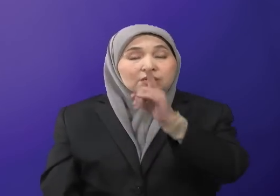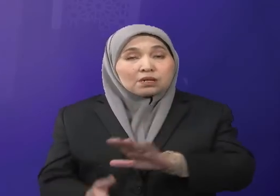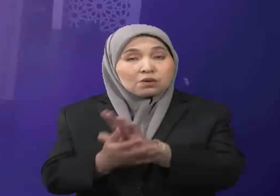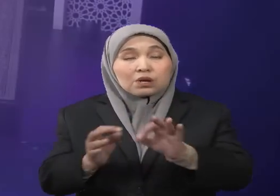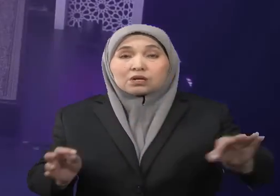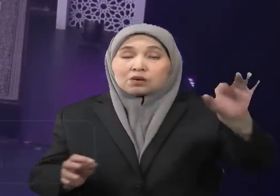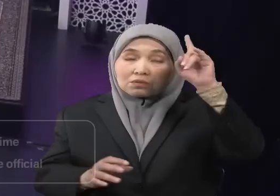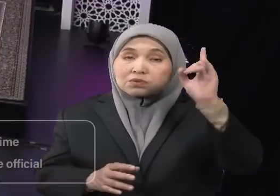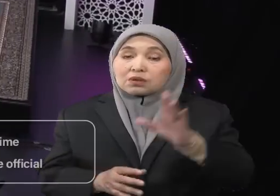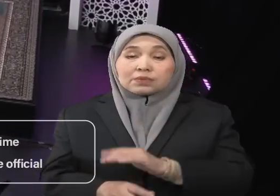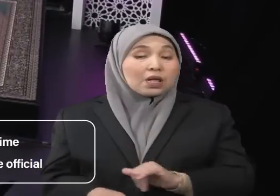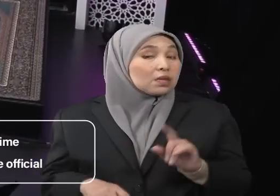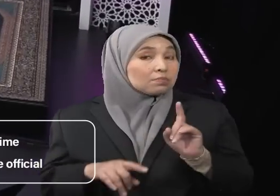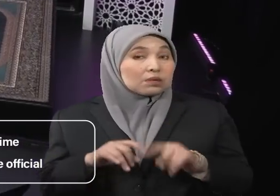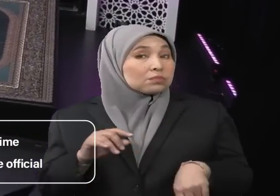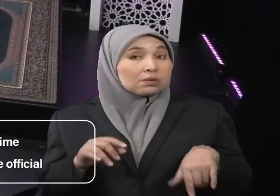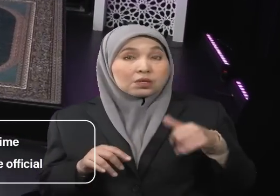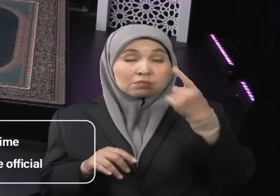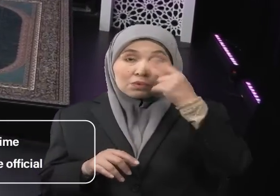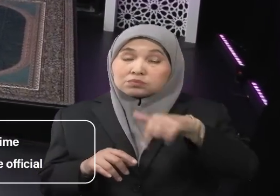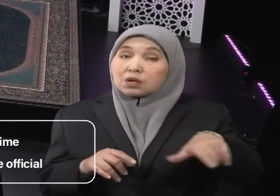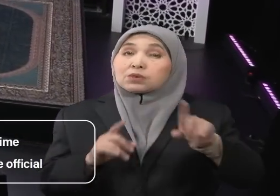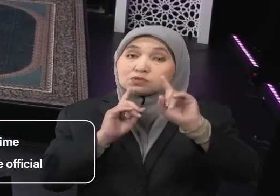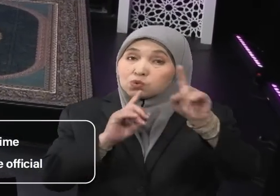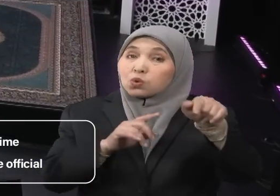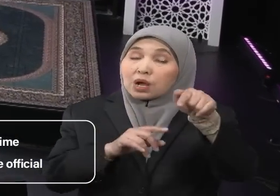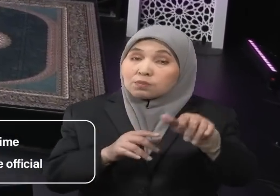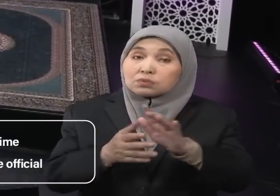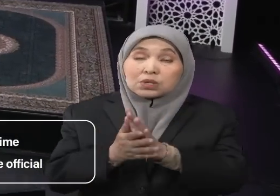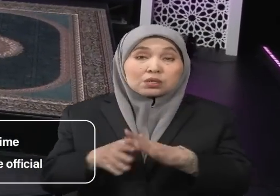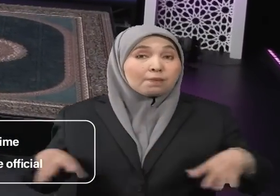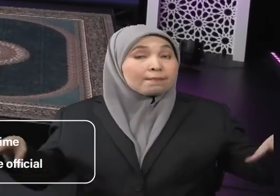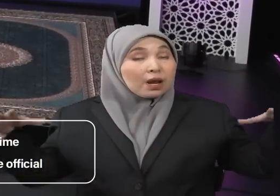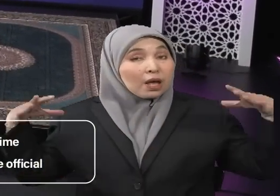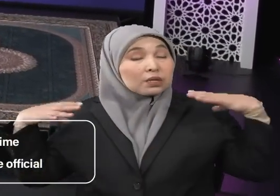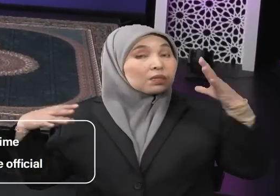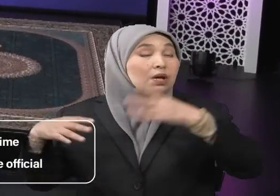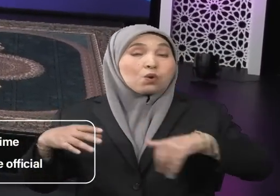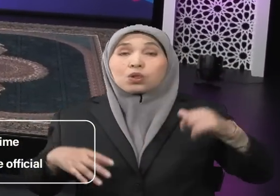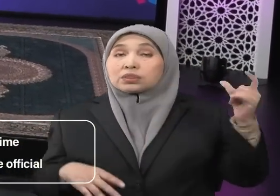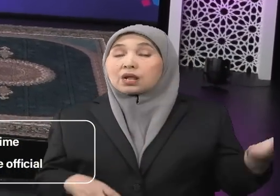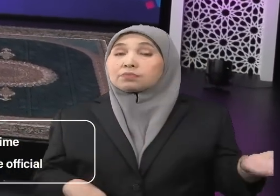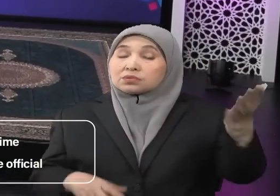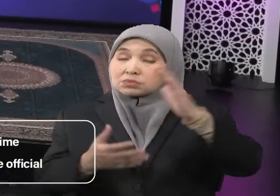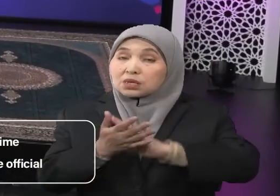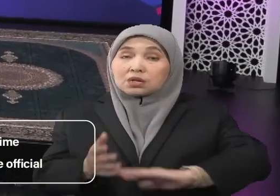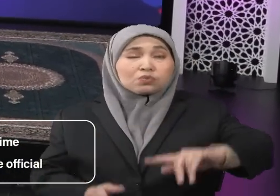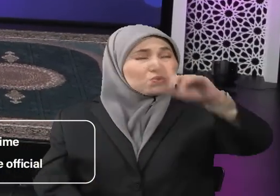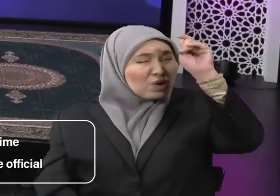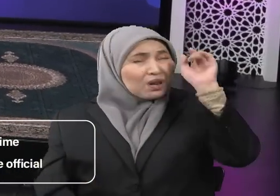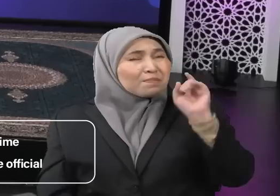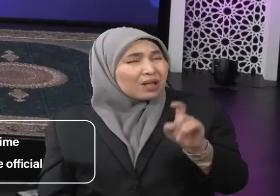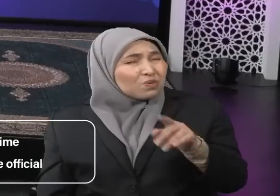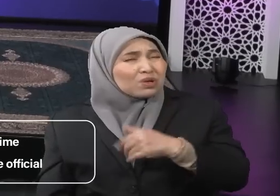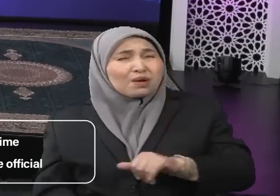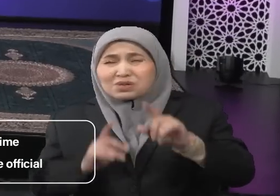dan tidak mungkin pula baginya menyuruh kamu menjadikan para malaikat dan para nabi sebagai Tuhan Adakah patut